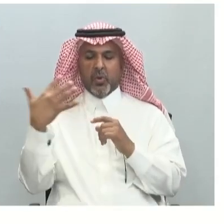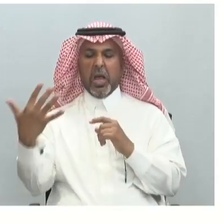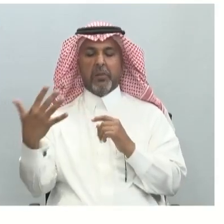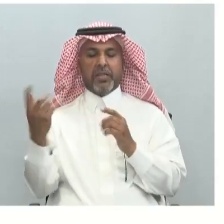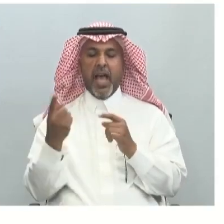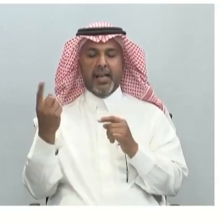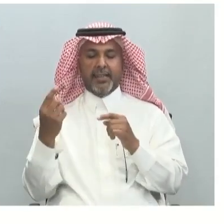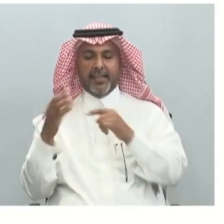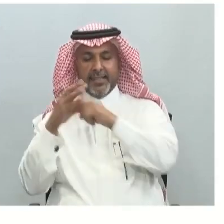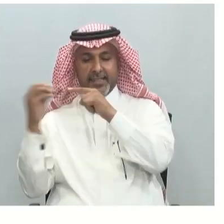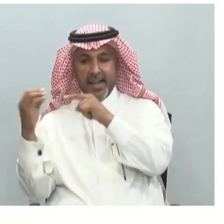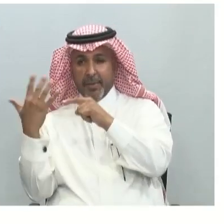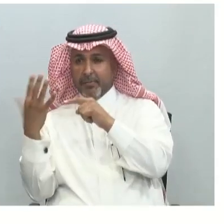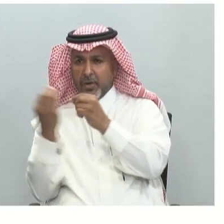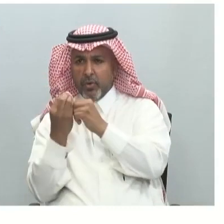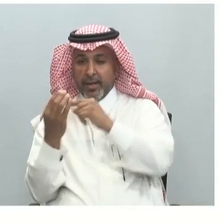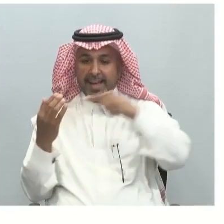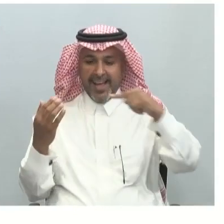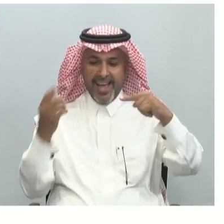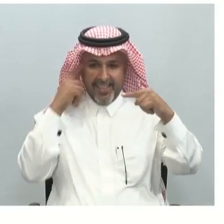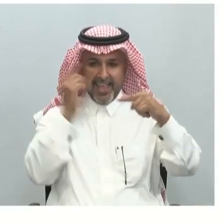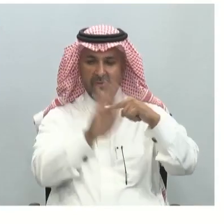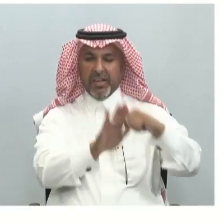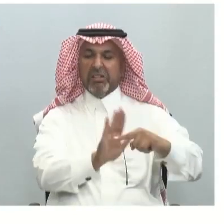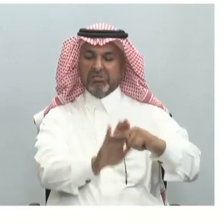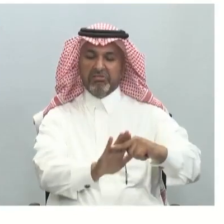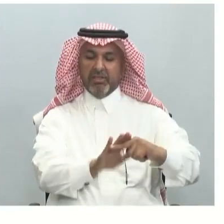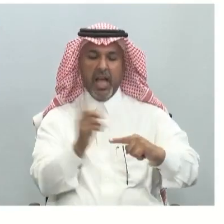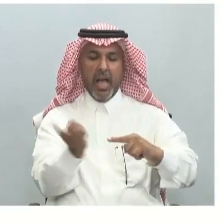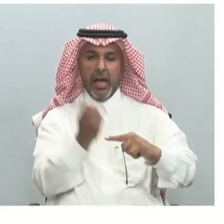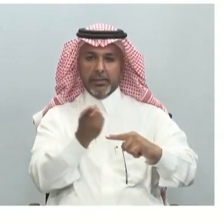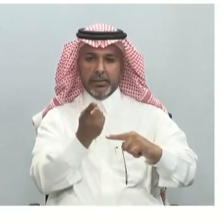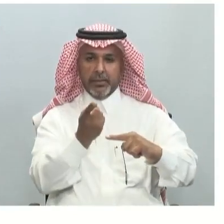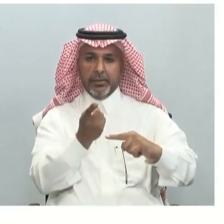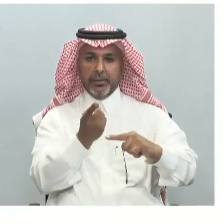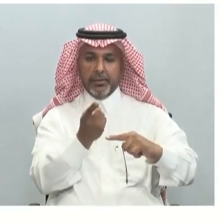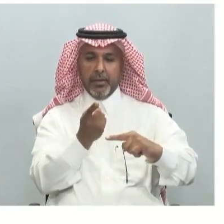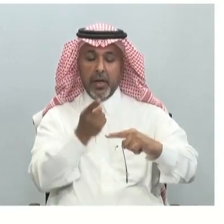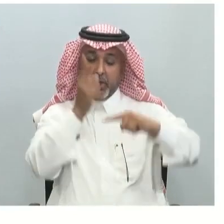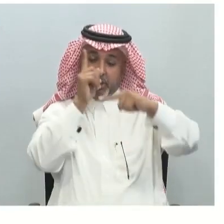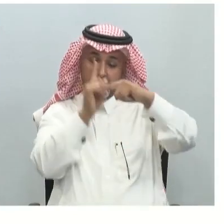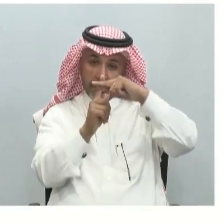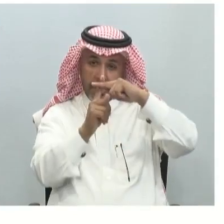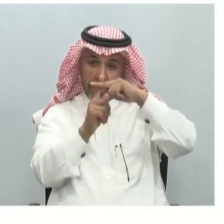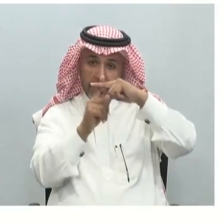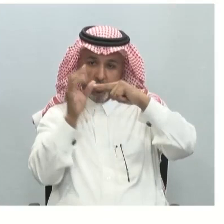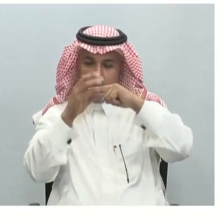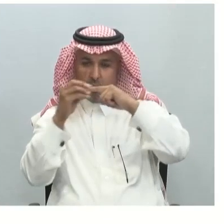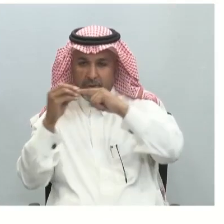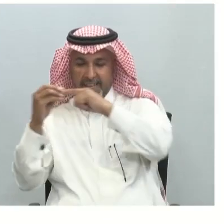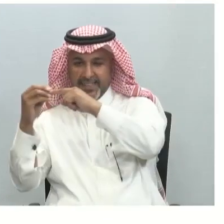فقط لان وين راحت السالب طيب هذه اللي كنت اقول لكم حطوها مع الخمسه انا وضعتها في الاول